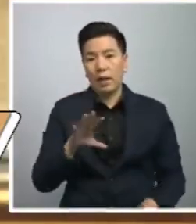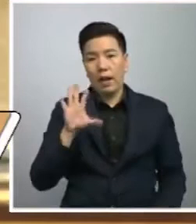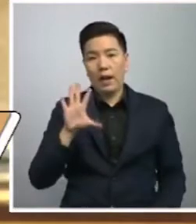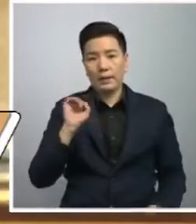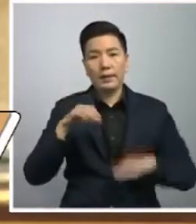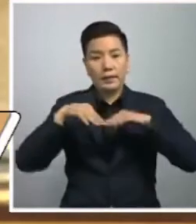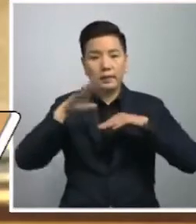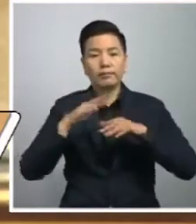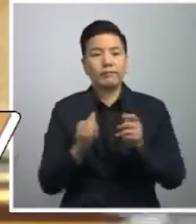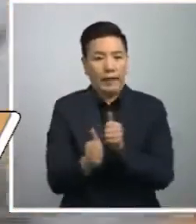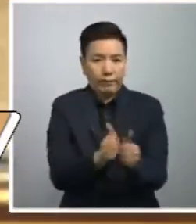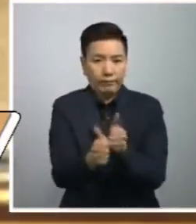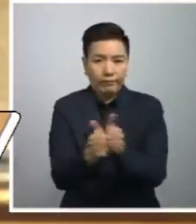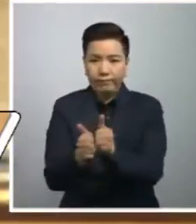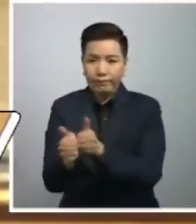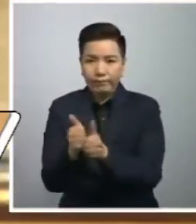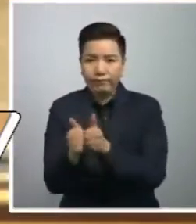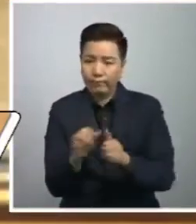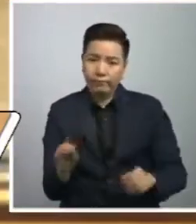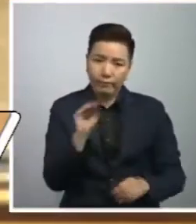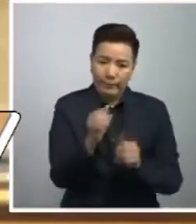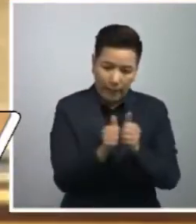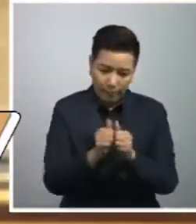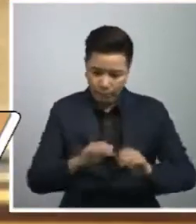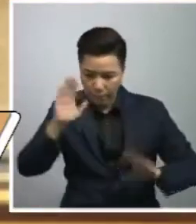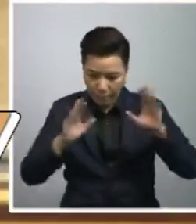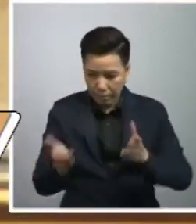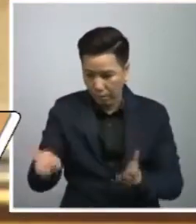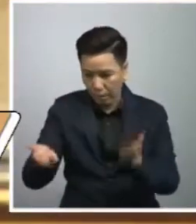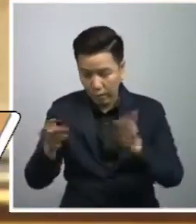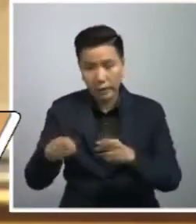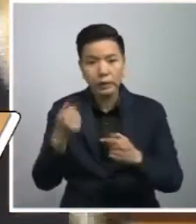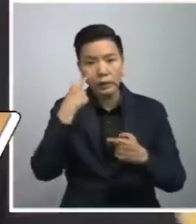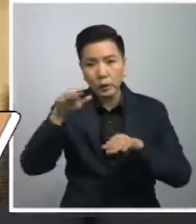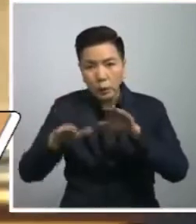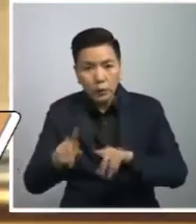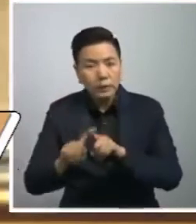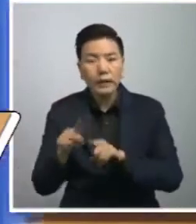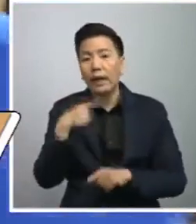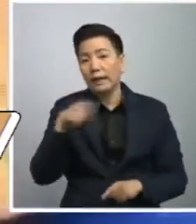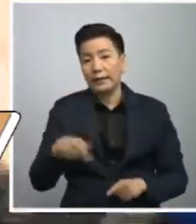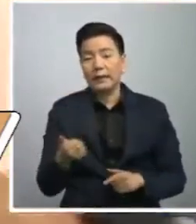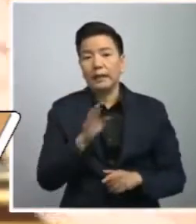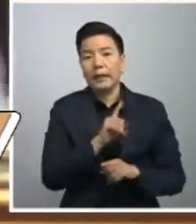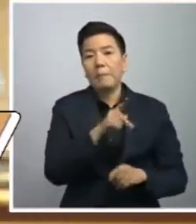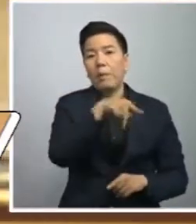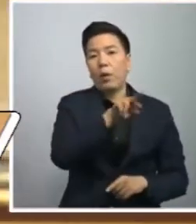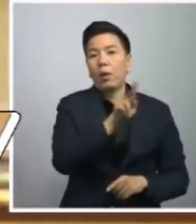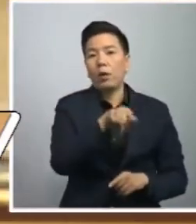ต้องประมูลต้องเข้า e-bidding แต่ว่าระเบียบนี้ถูกแก้ว่าถ้าตราบใดยังมีพ